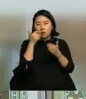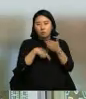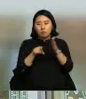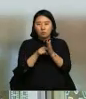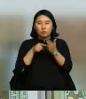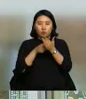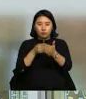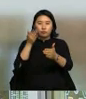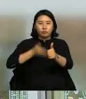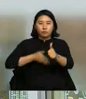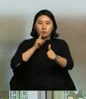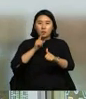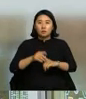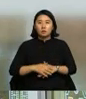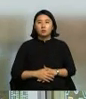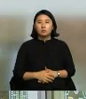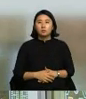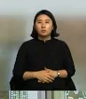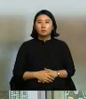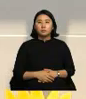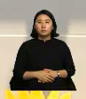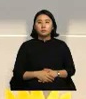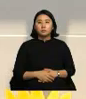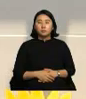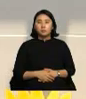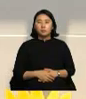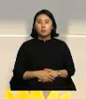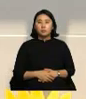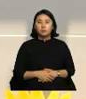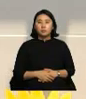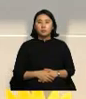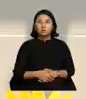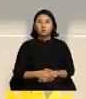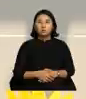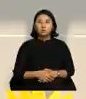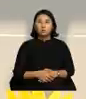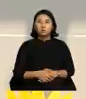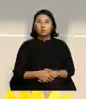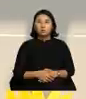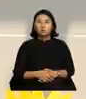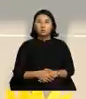조치를 취해줄 것을 요구하고 있습니다. 딜라이브 서울 경기 케이블 TV 신승훈입니다.